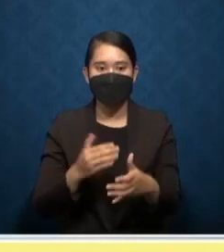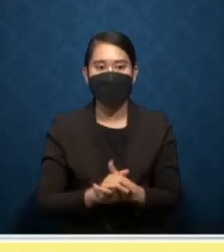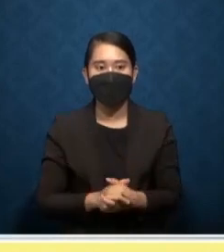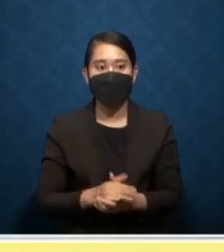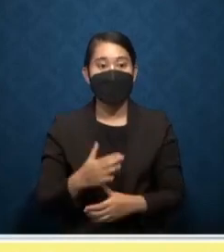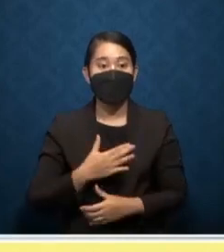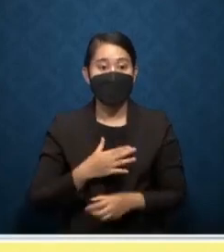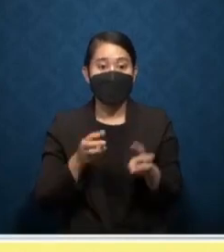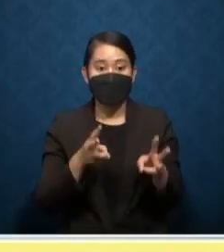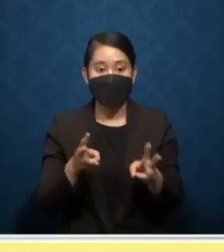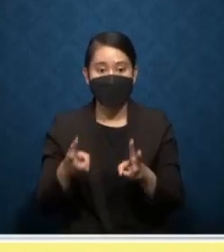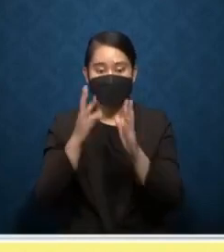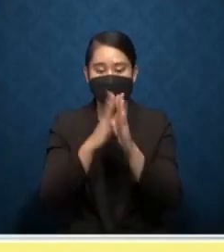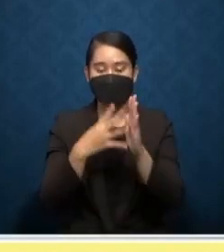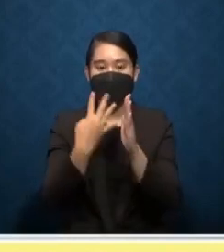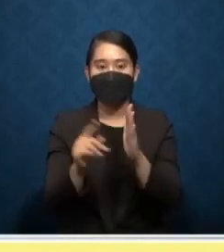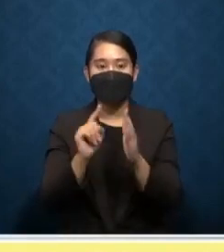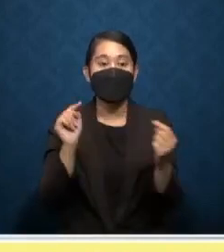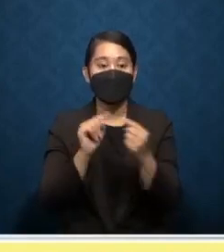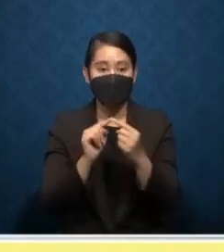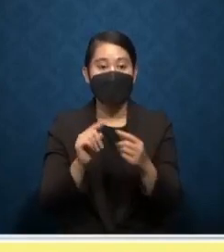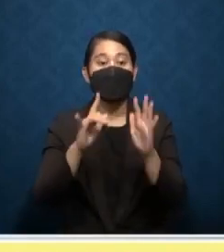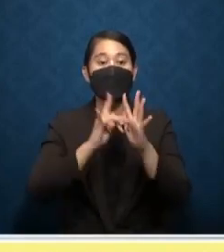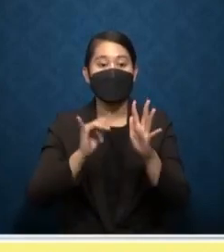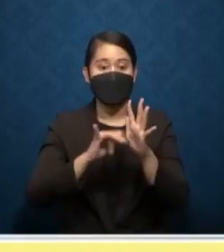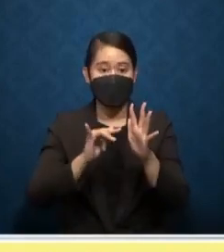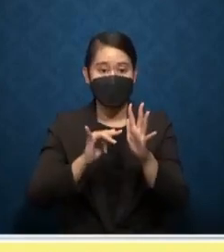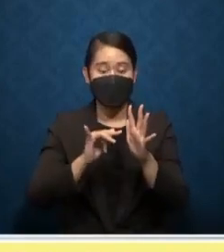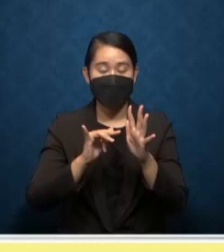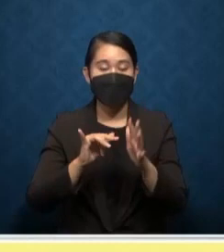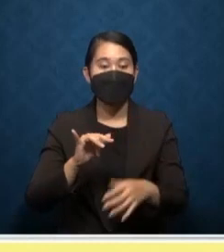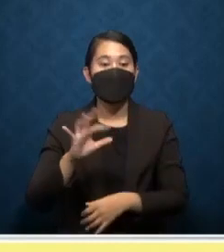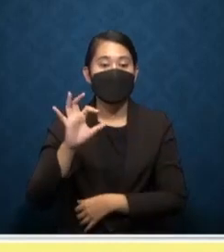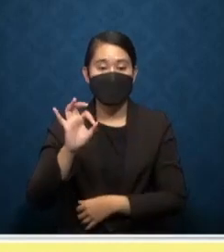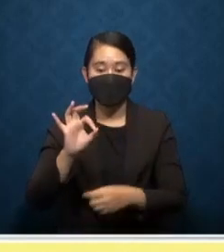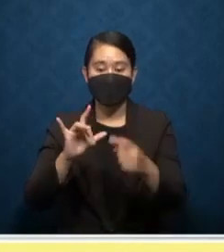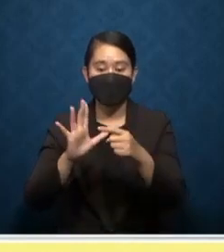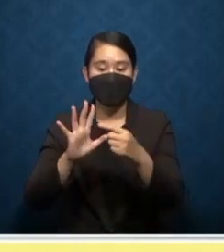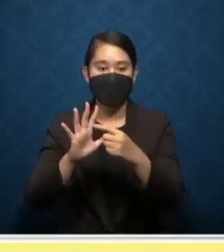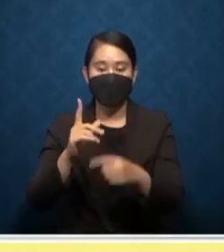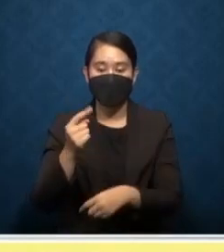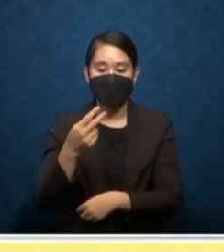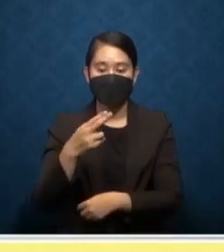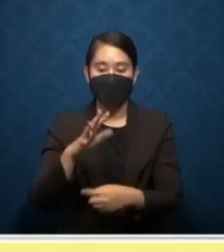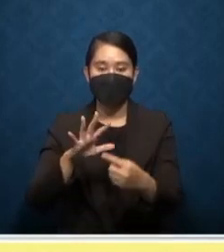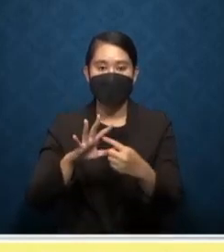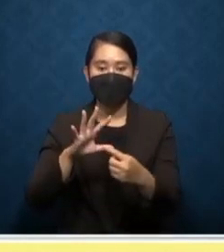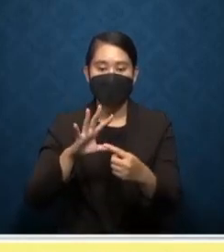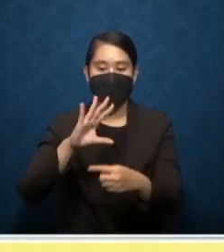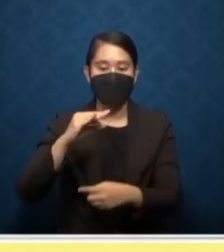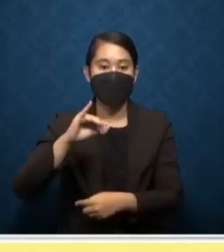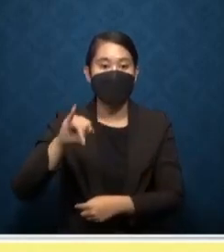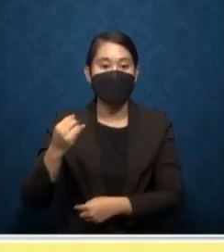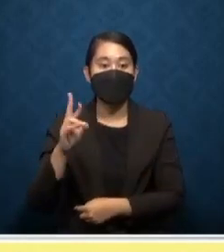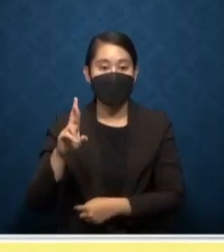ผมก็ใช้แนวทางในเรื่องของฟาทรายโจรฟาทรายโรเนี่ยเป็น taller ทัย